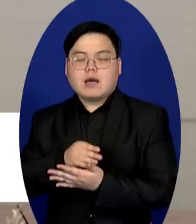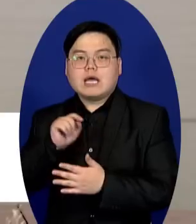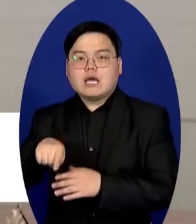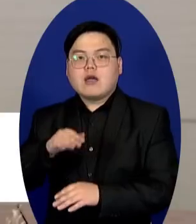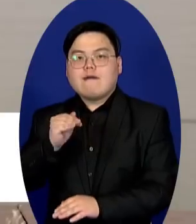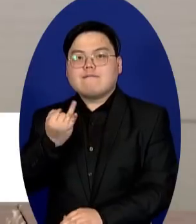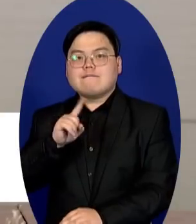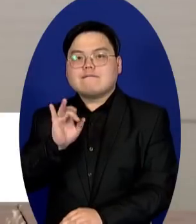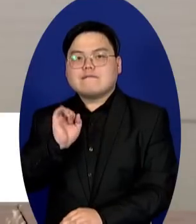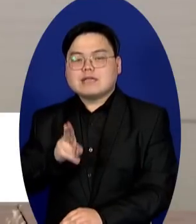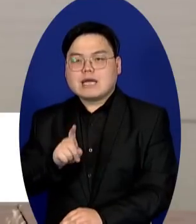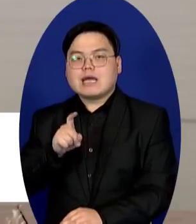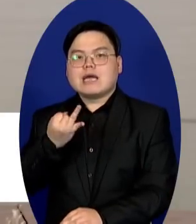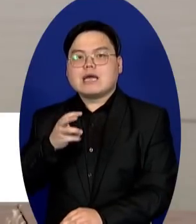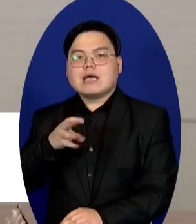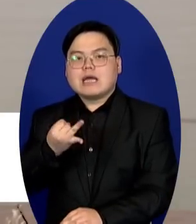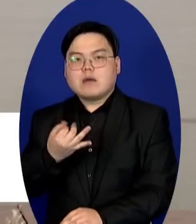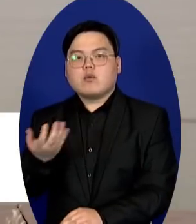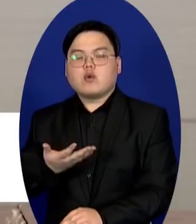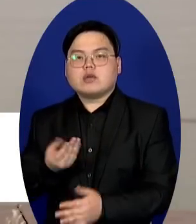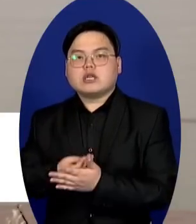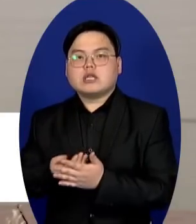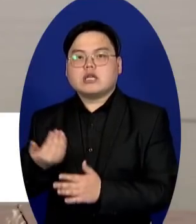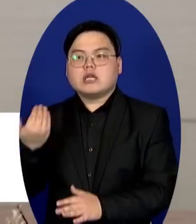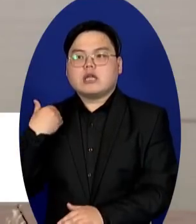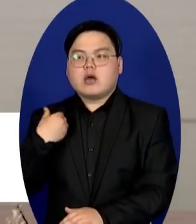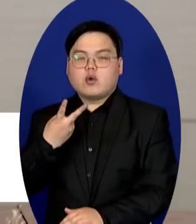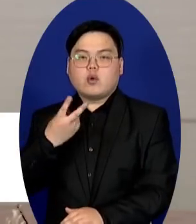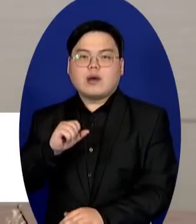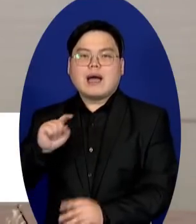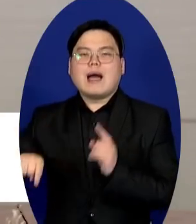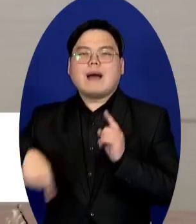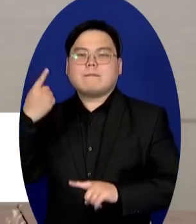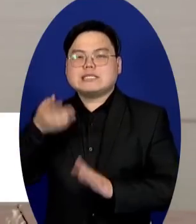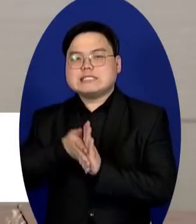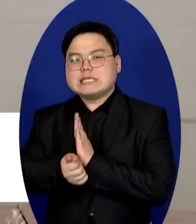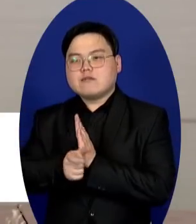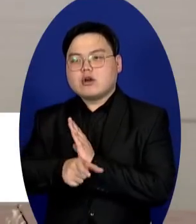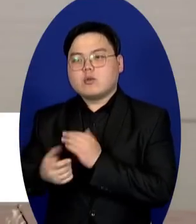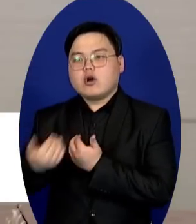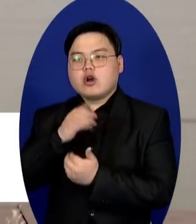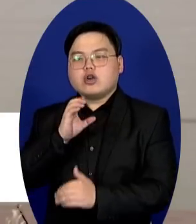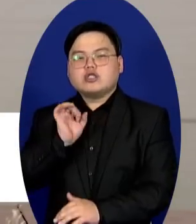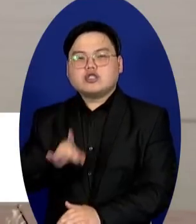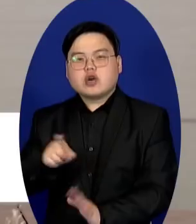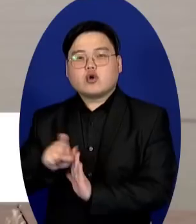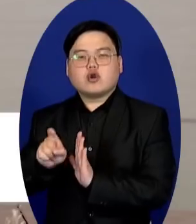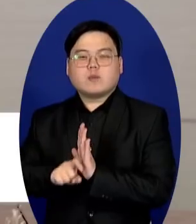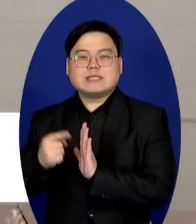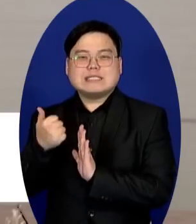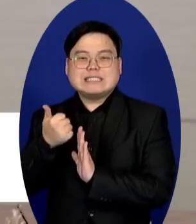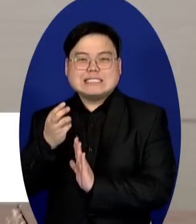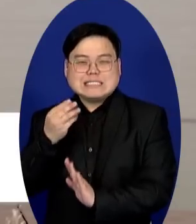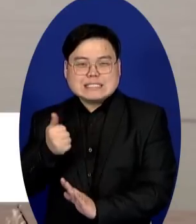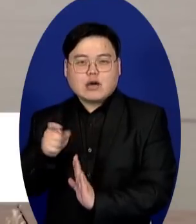пиццэгч хиймч гэдэг бол дээр үед дэх үед бол хамгийн чадвартай оюутнууд ордог манай юм сор хөтөлбөрүүд байсан. Харамсалтай нь